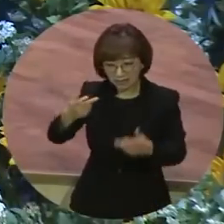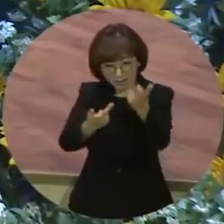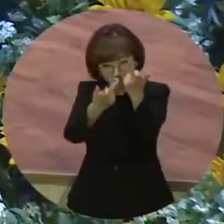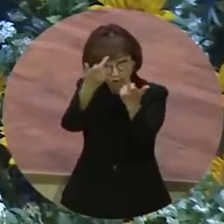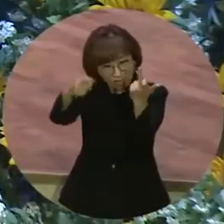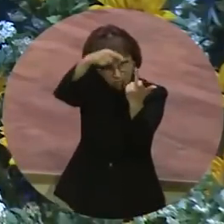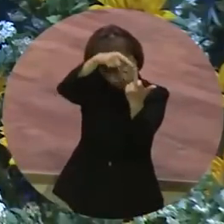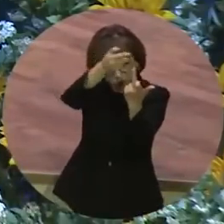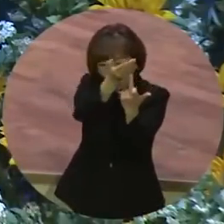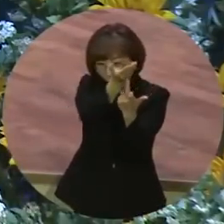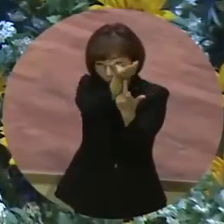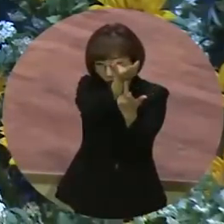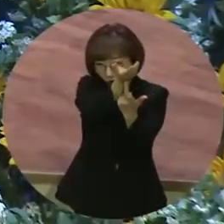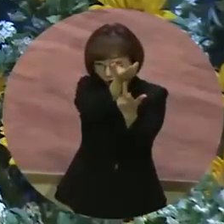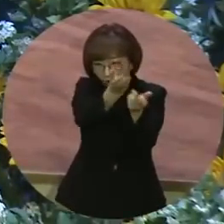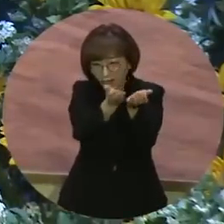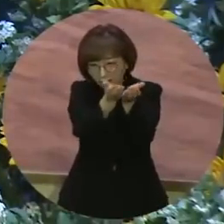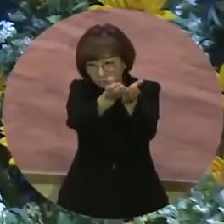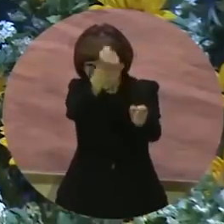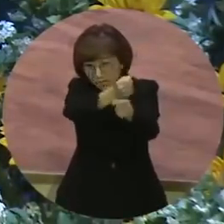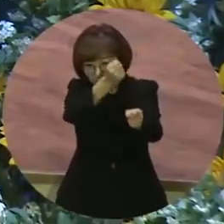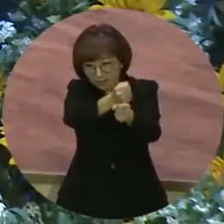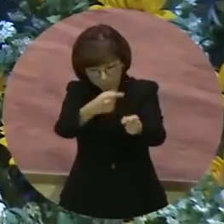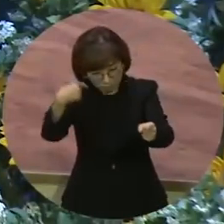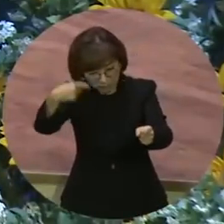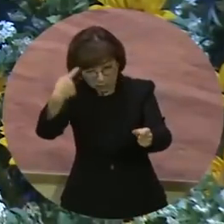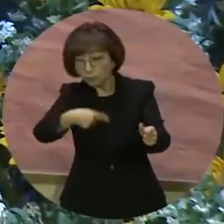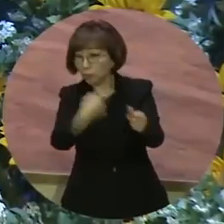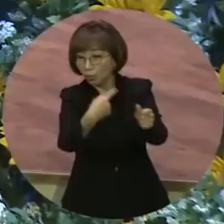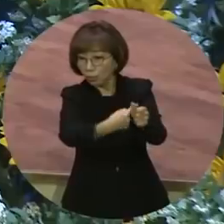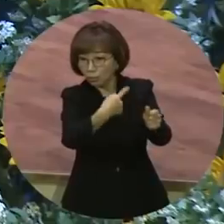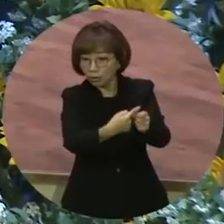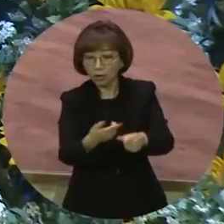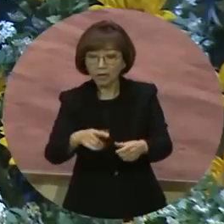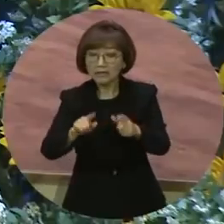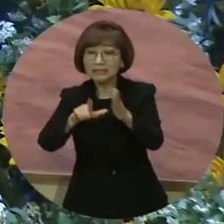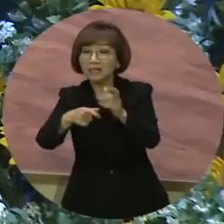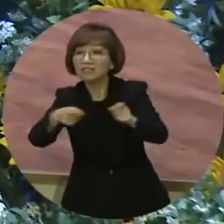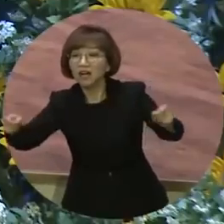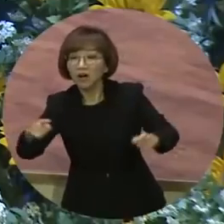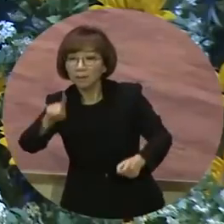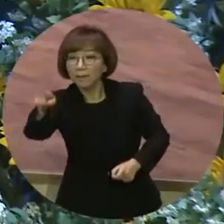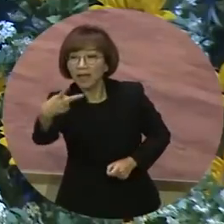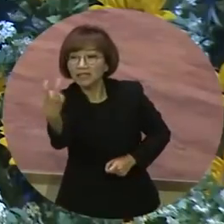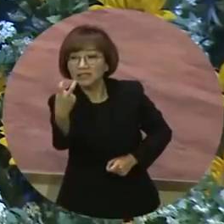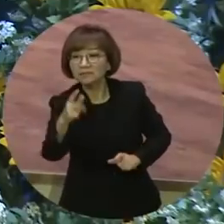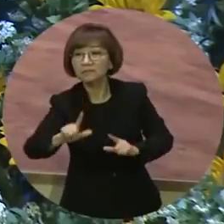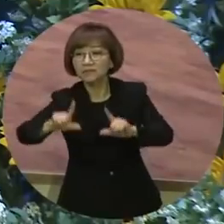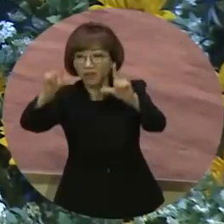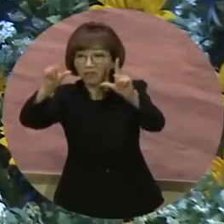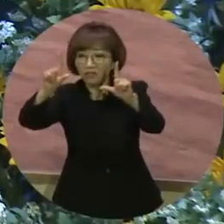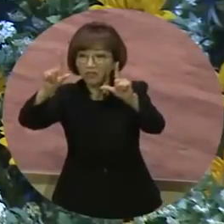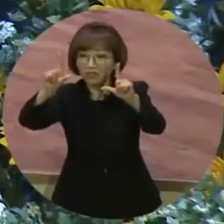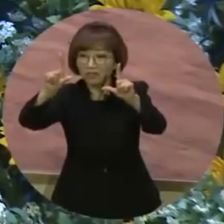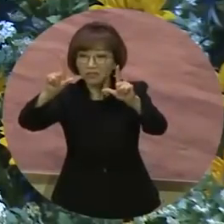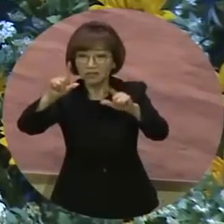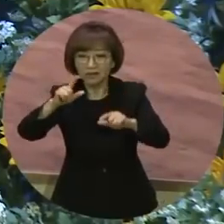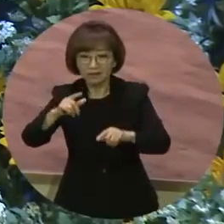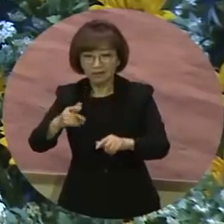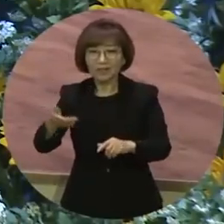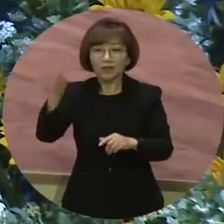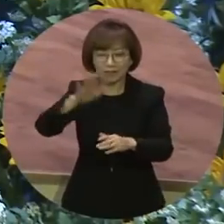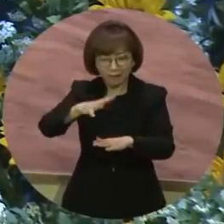지금. 120년 동안 누굴 위해서요? 결국은 자기를 위한 거예요. 여러분 말씀 운동은요. 여러분 자신을 위한 건지 믿으시기